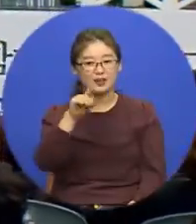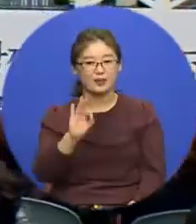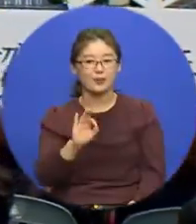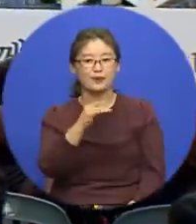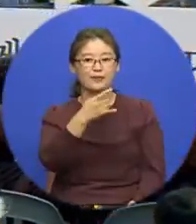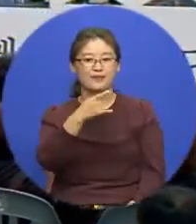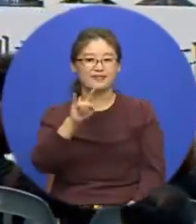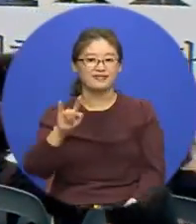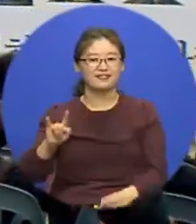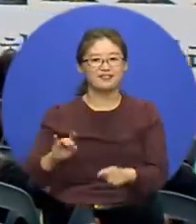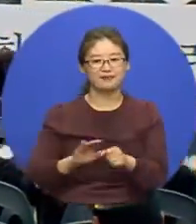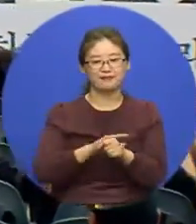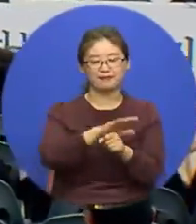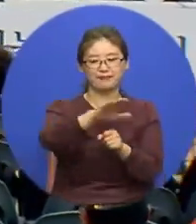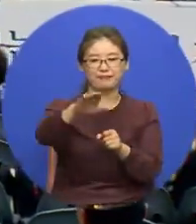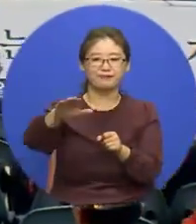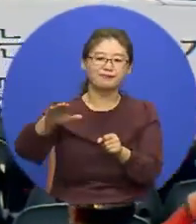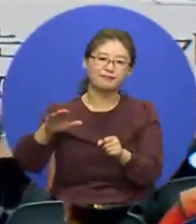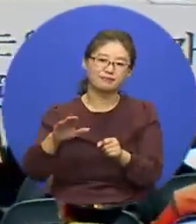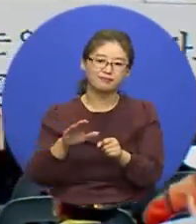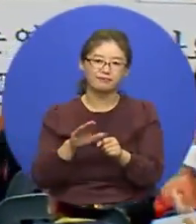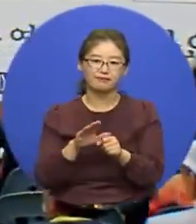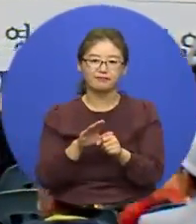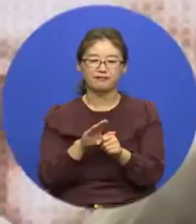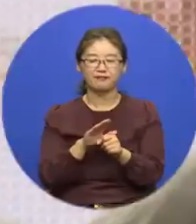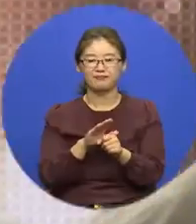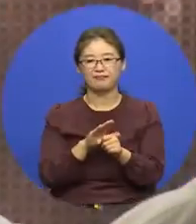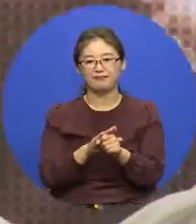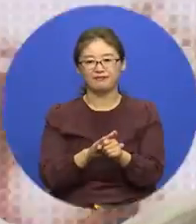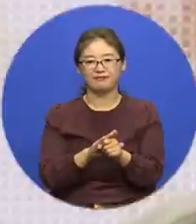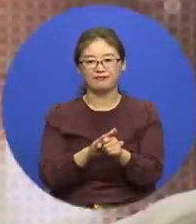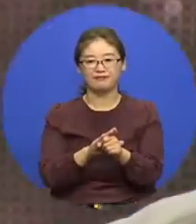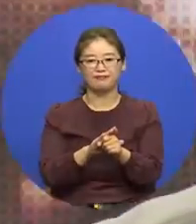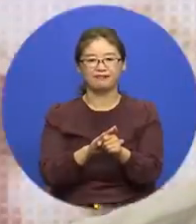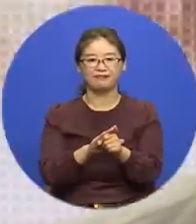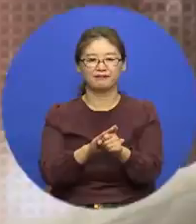태종대 내 사랑아